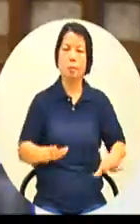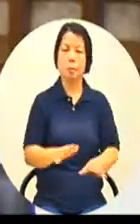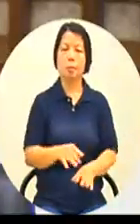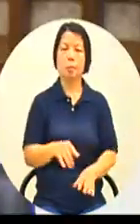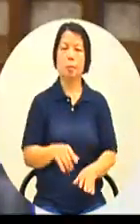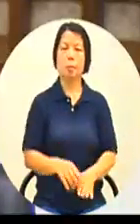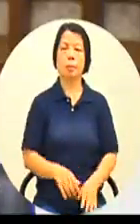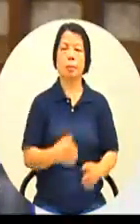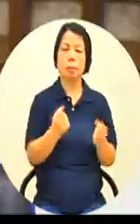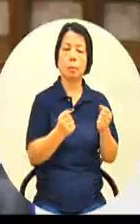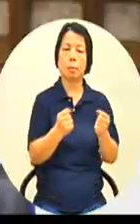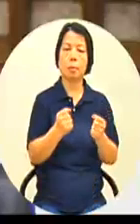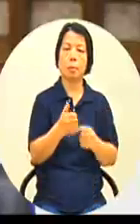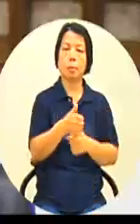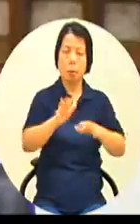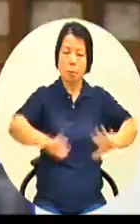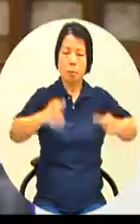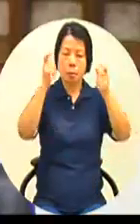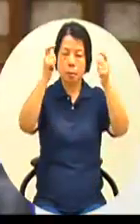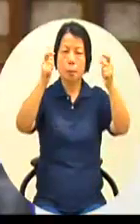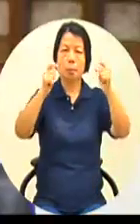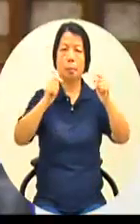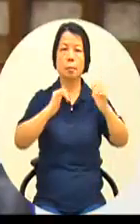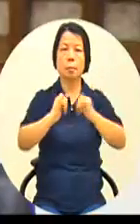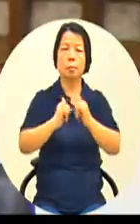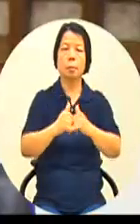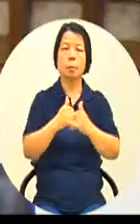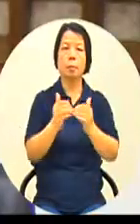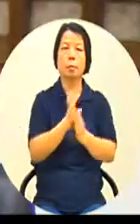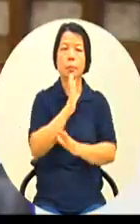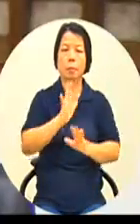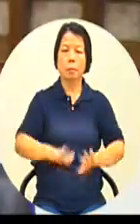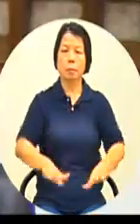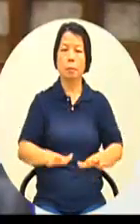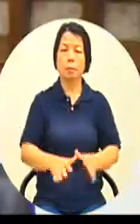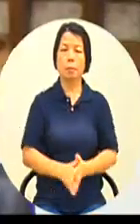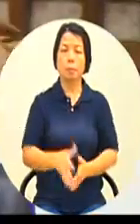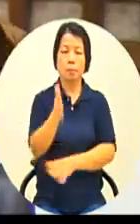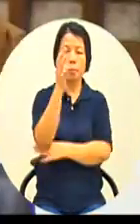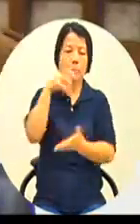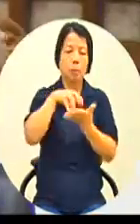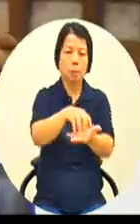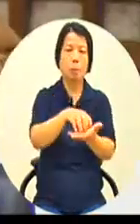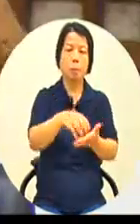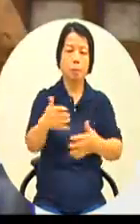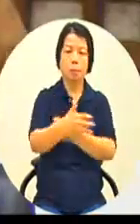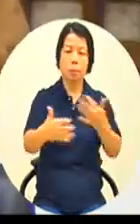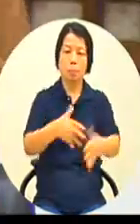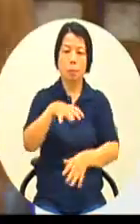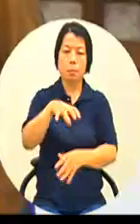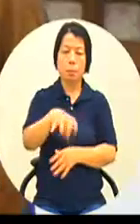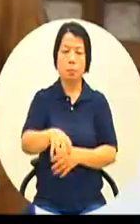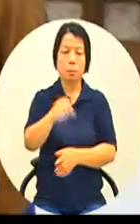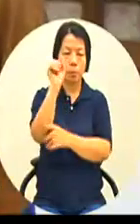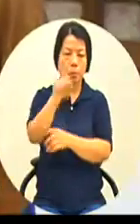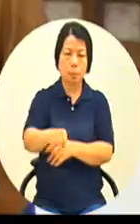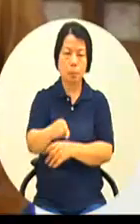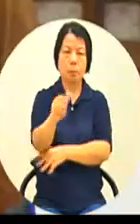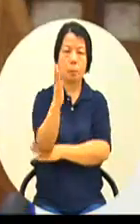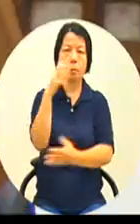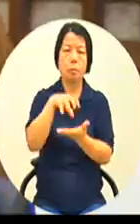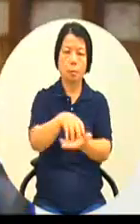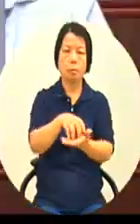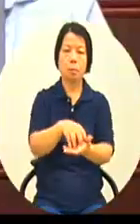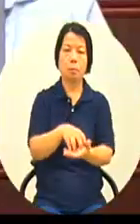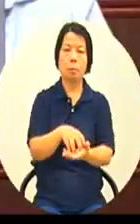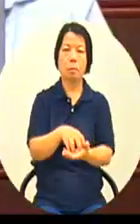来请问高雄市即马挂牌伫咱高雄市啊，咱交通局所发的这计程车的司机营业车